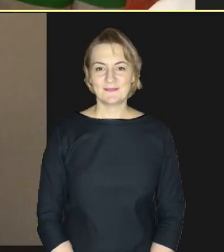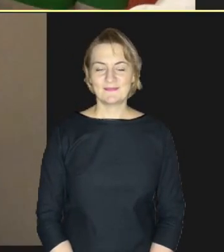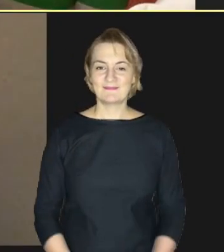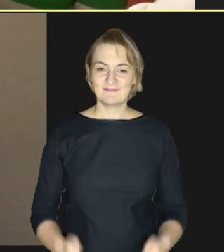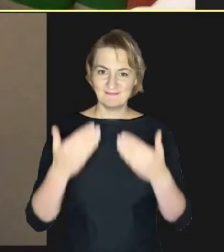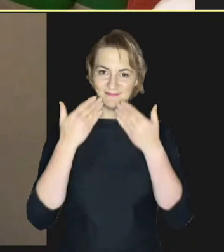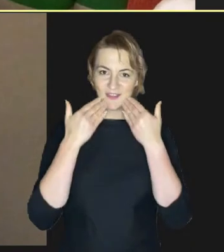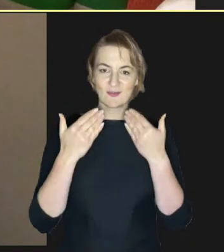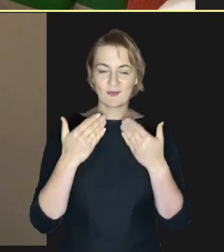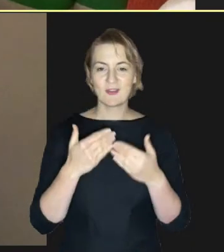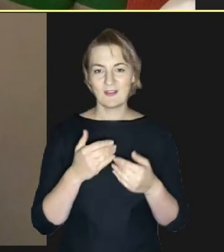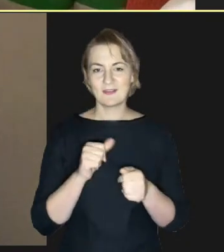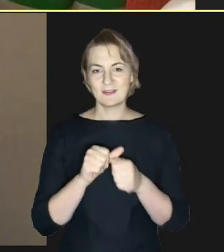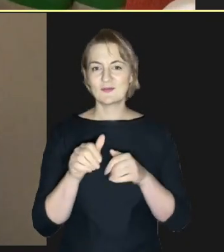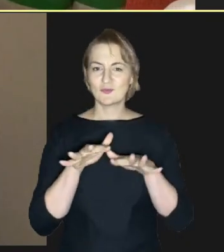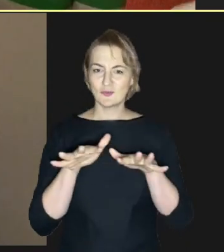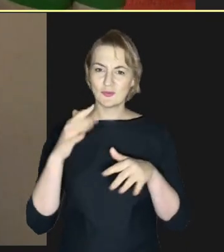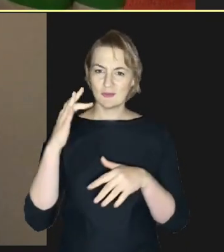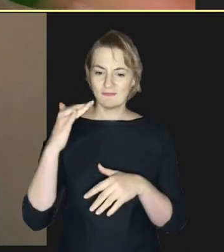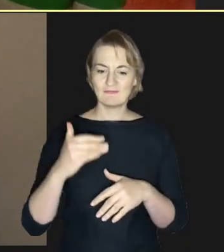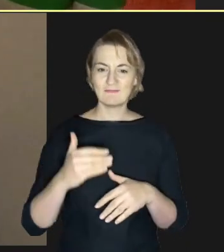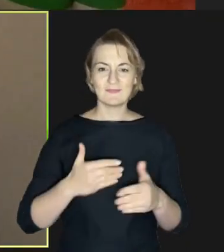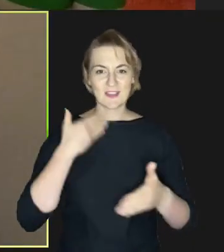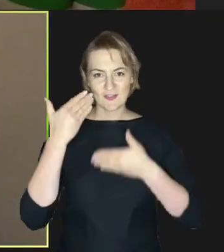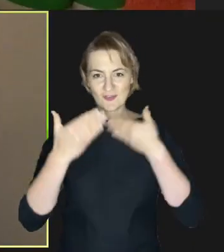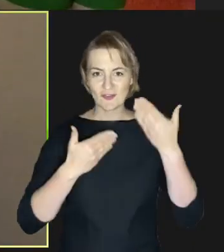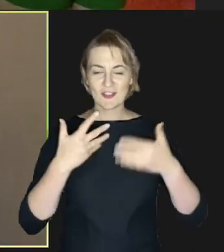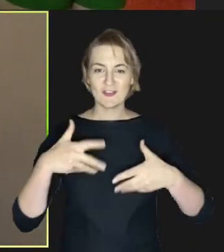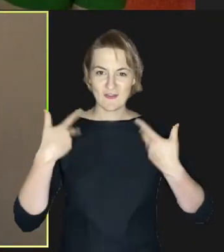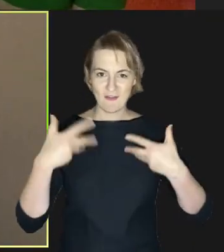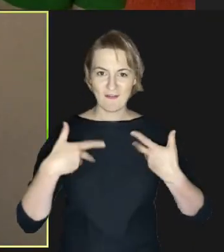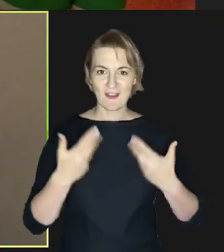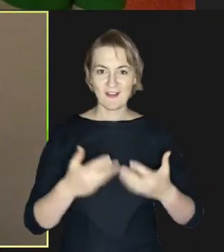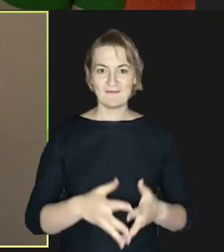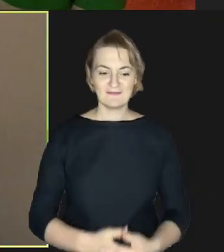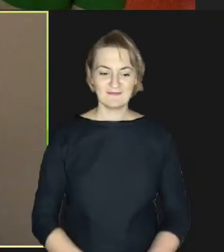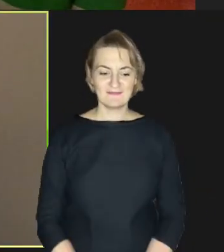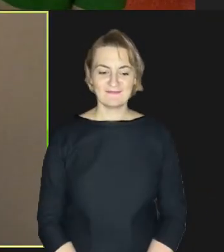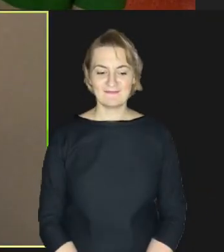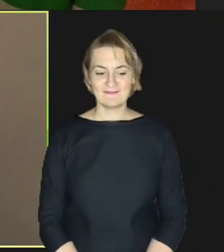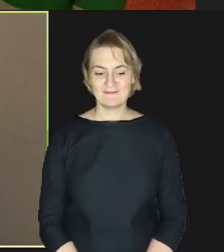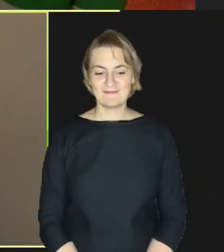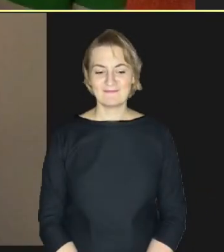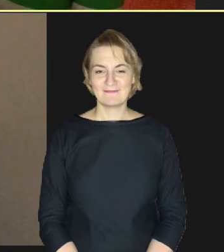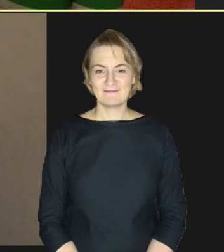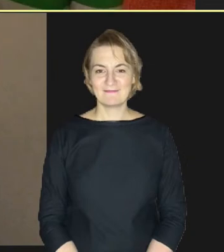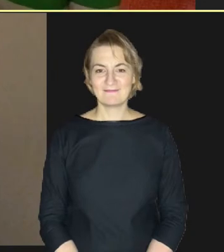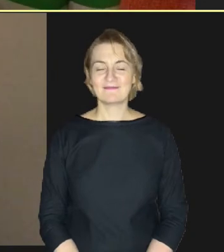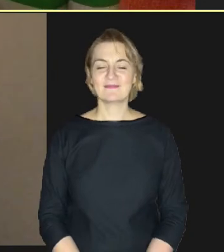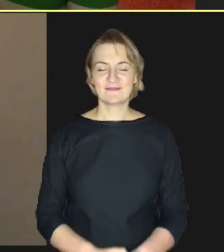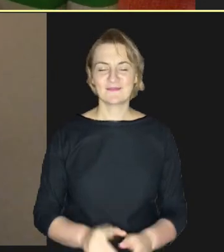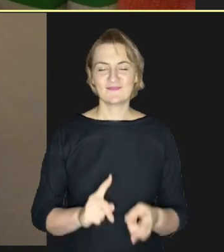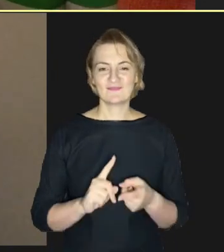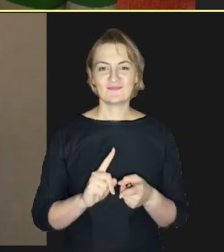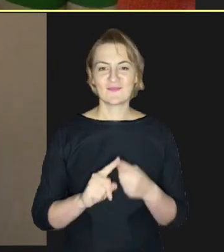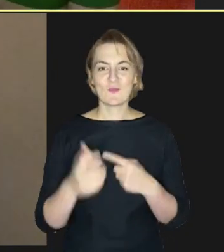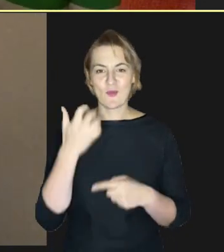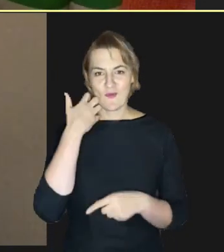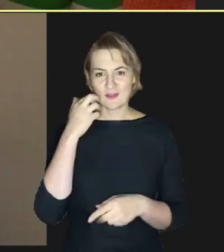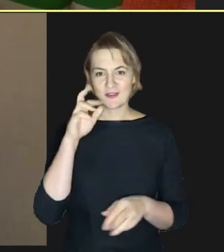Dziękuję bardzo. Dużo jest jeszcze komentarzy i życzeń zdrowia. Tak? Po owocach go poznacie, jak to mówię. Aha.